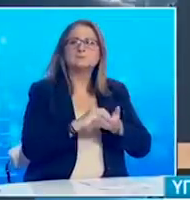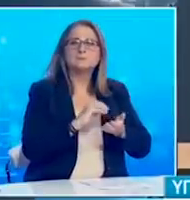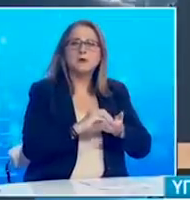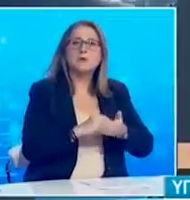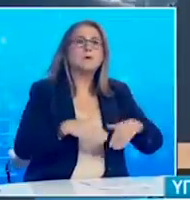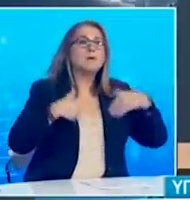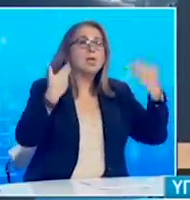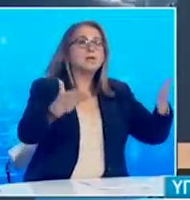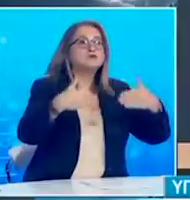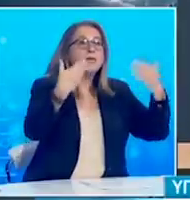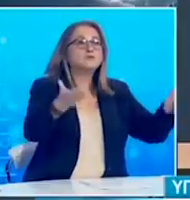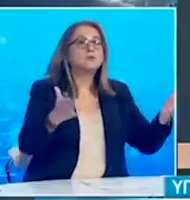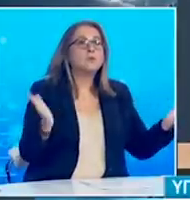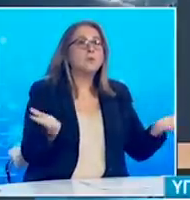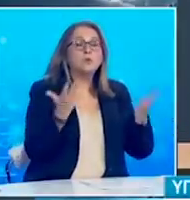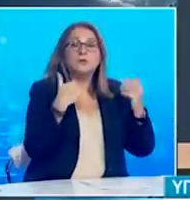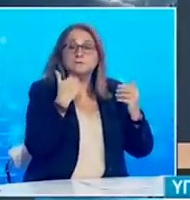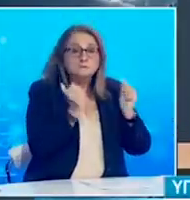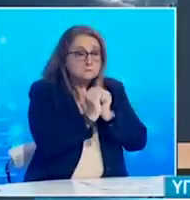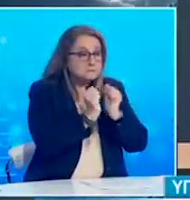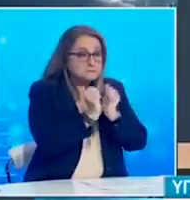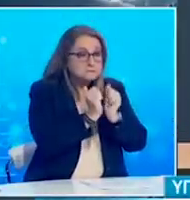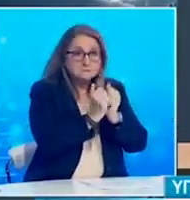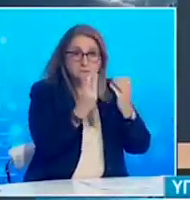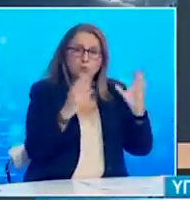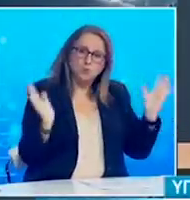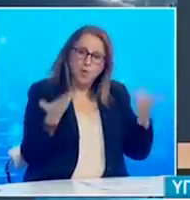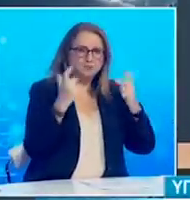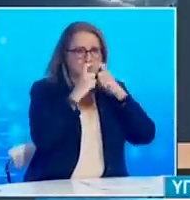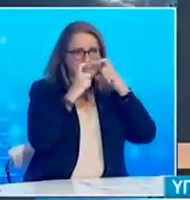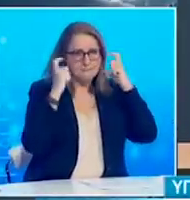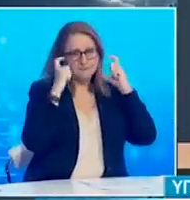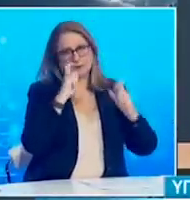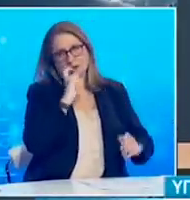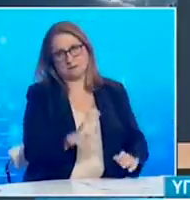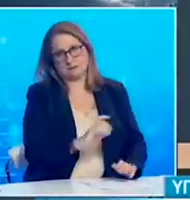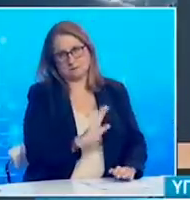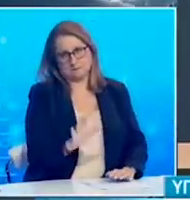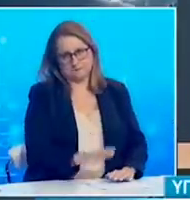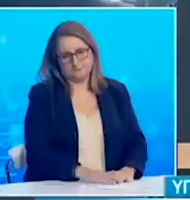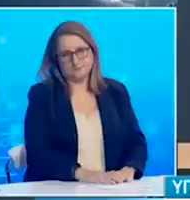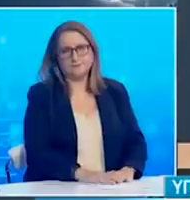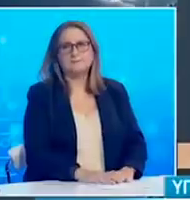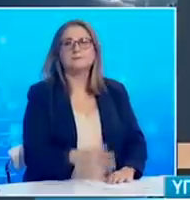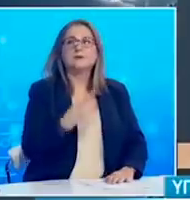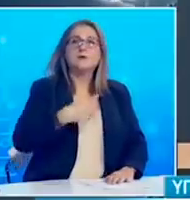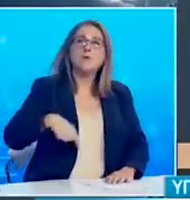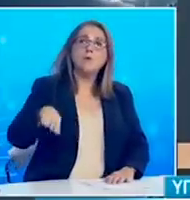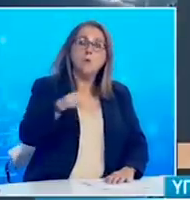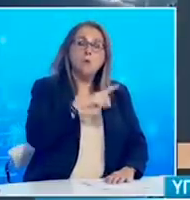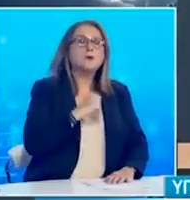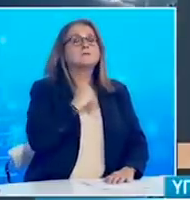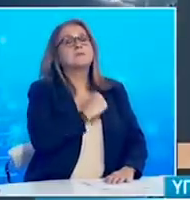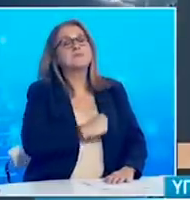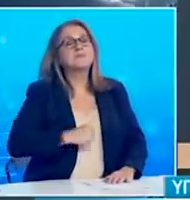και σε ανοιχτούς χώρους όταν δεν μπορούν να κρατηθούν οι αποστάσεις. Εκτός από την τήρηση των κανόνων, όλοι μας έχουμε να αντιμετωπίσουμε